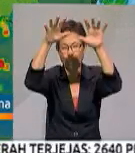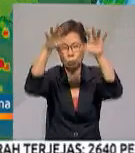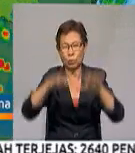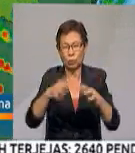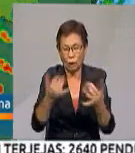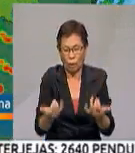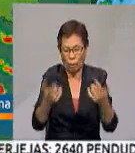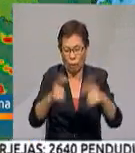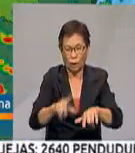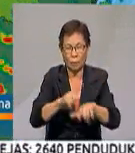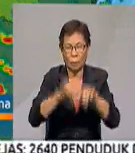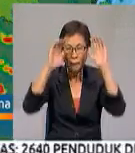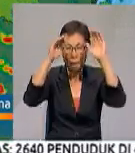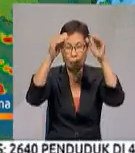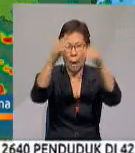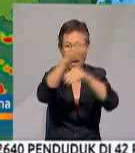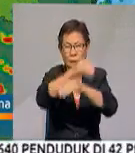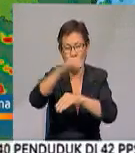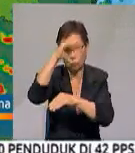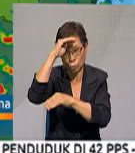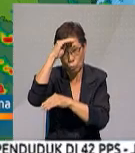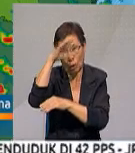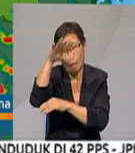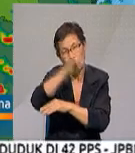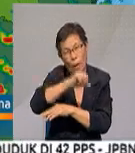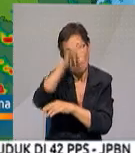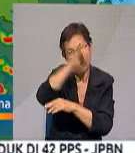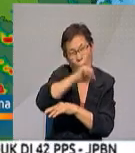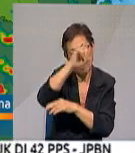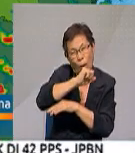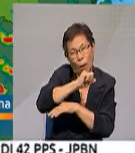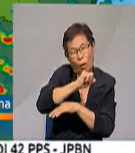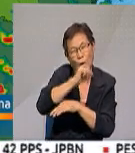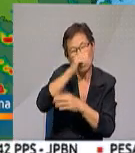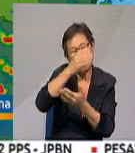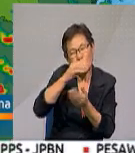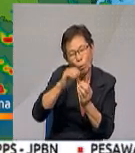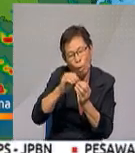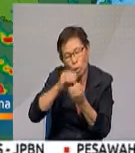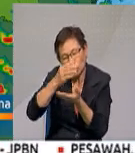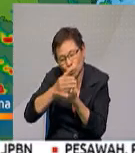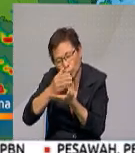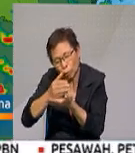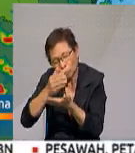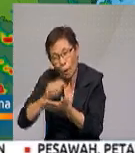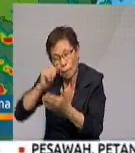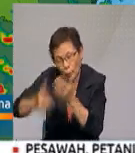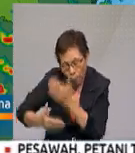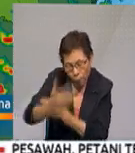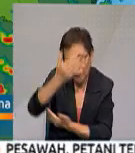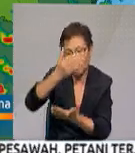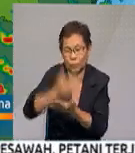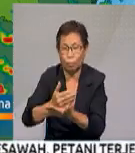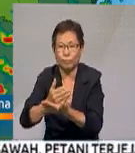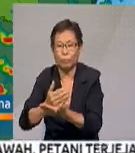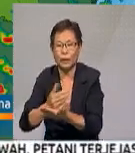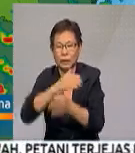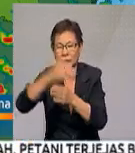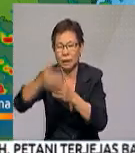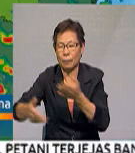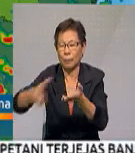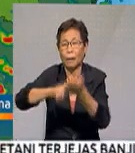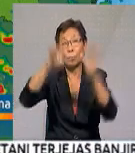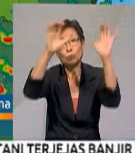sedang berlaku di Pahang dan juga Johor dijangka akan bertambah reda menjelang keesokan paginya. Sekian dahulu